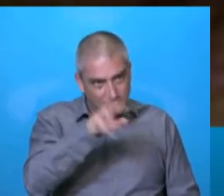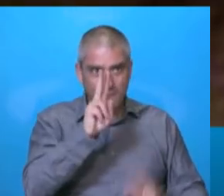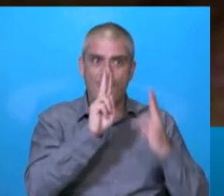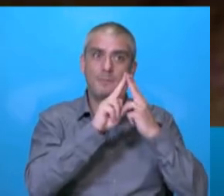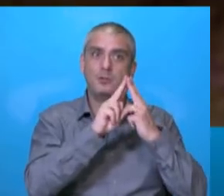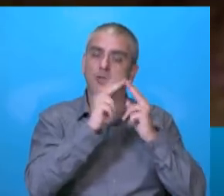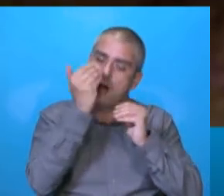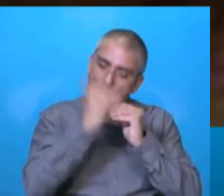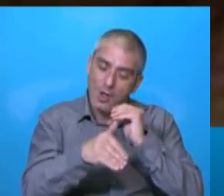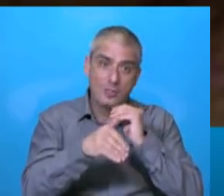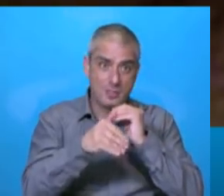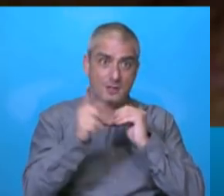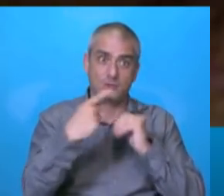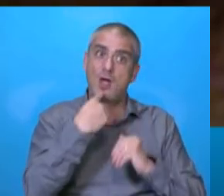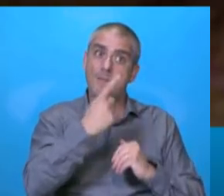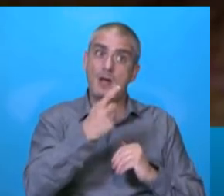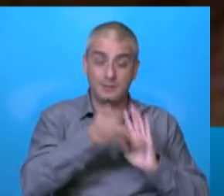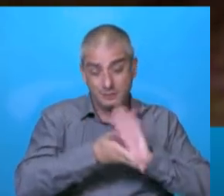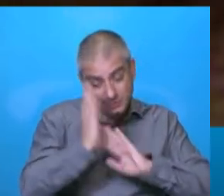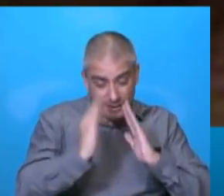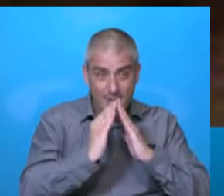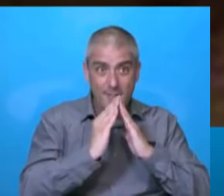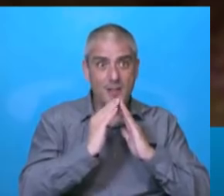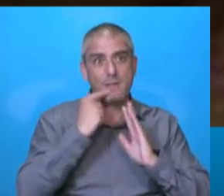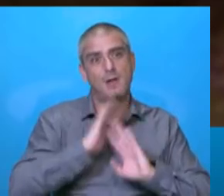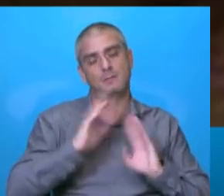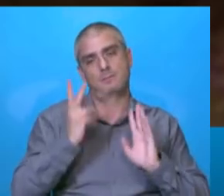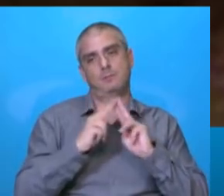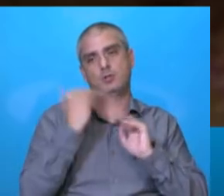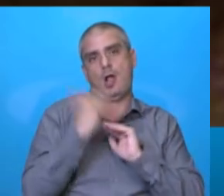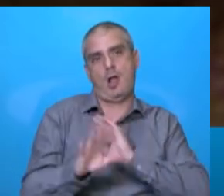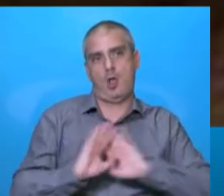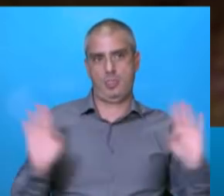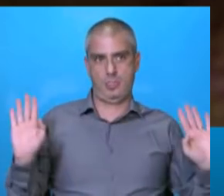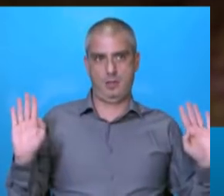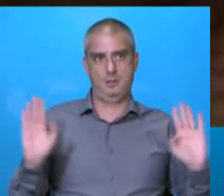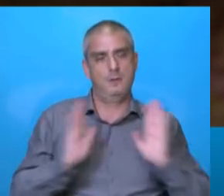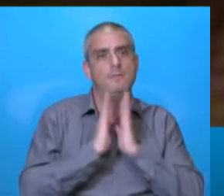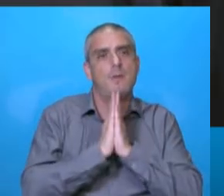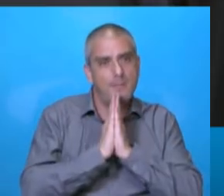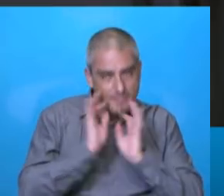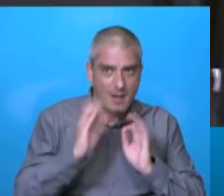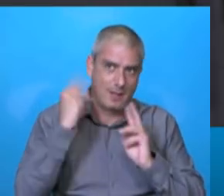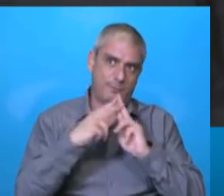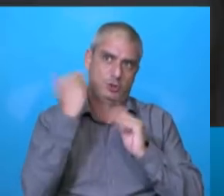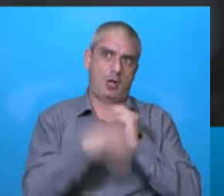האחרונה שהיא אמרה כשהיא יצאה מהבית שזאת תהיה פגישה האחרונה, והיא באמת הייתה פגישה האחרונה.